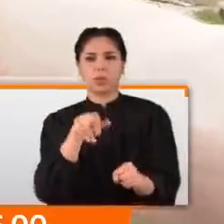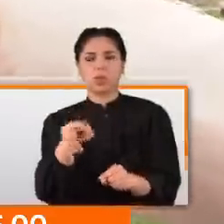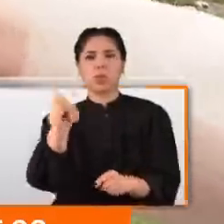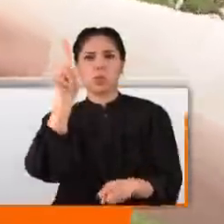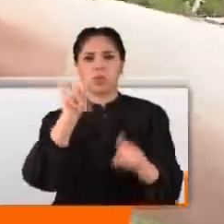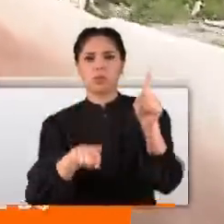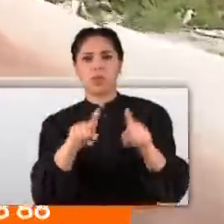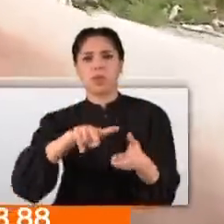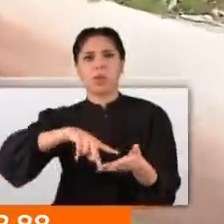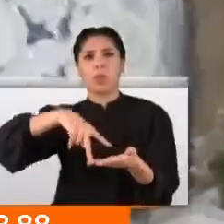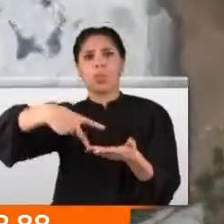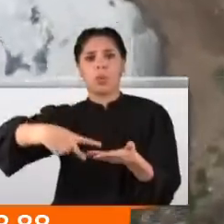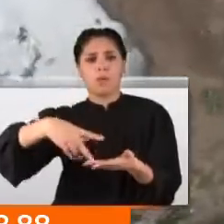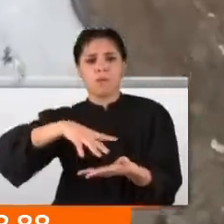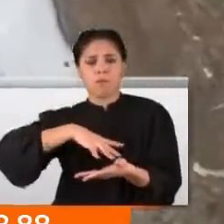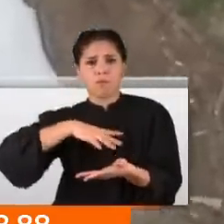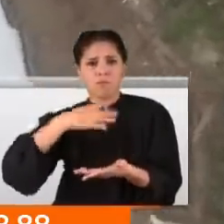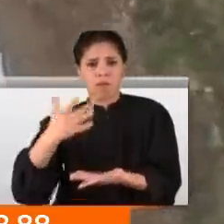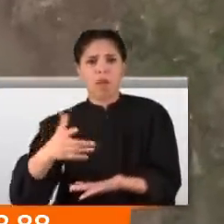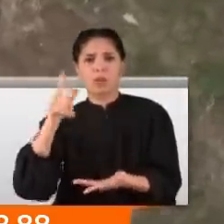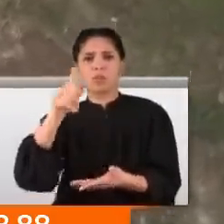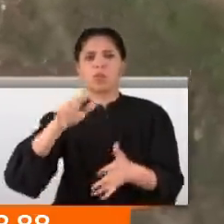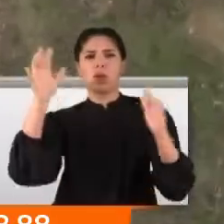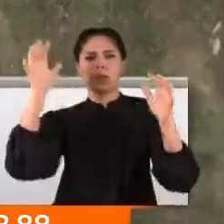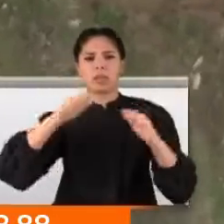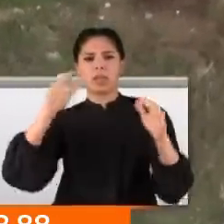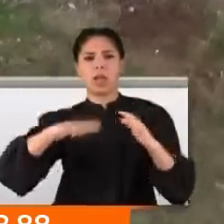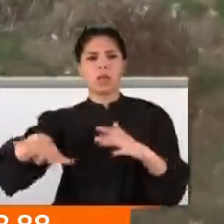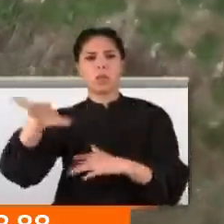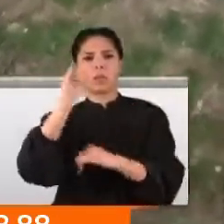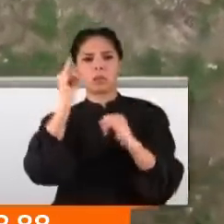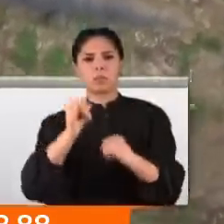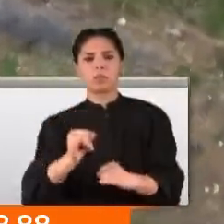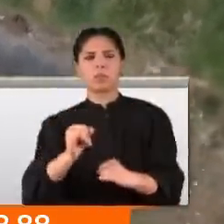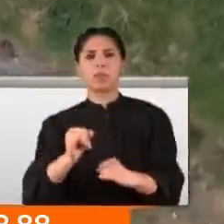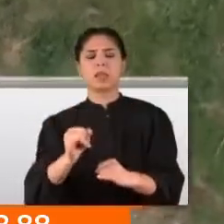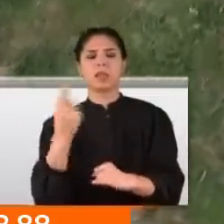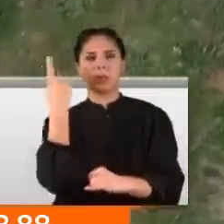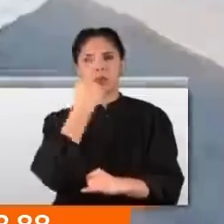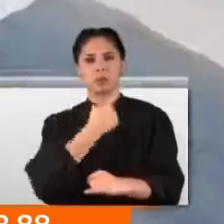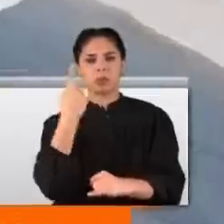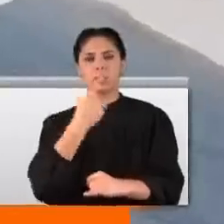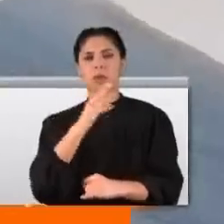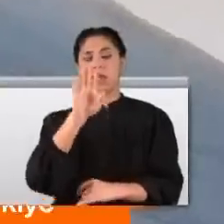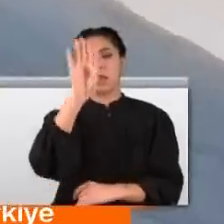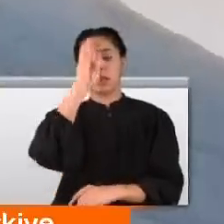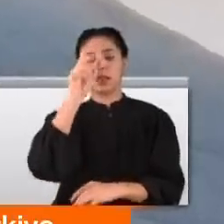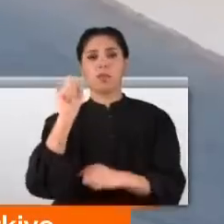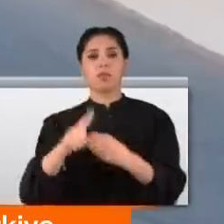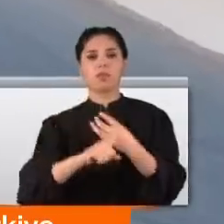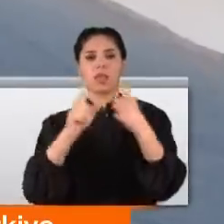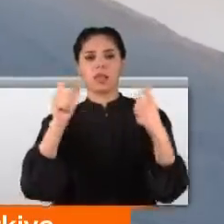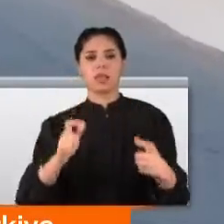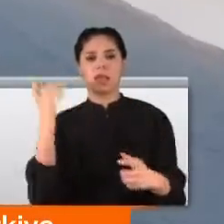yürüyorlar. Bazen düşecek gibi de oluyorlar. Burası sağanaklarda taşan, etrafındaki çarpık kentleşmeyle bilinen İstanbul Esenyurt'ta